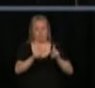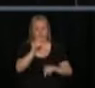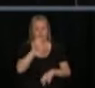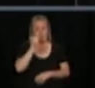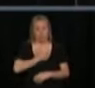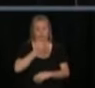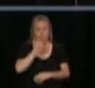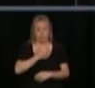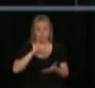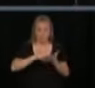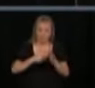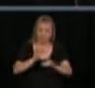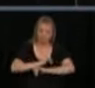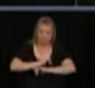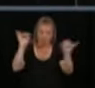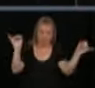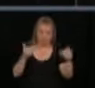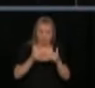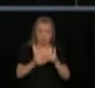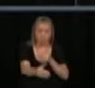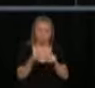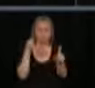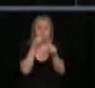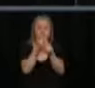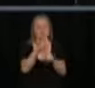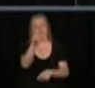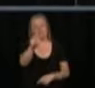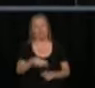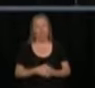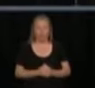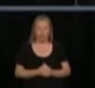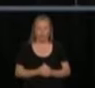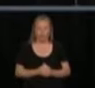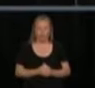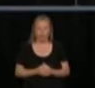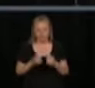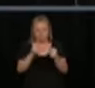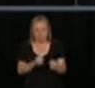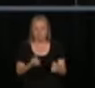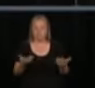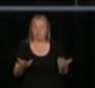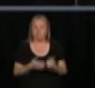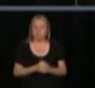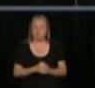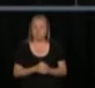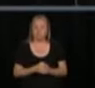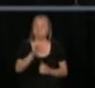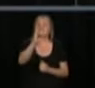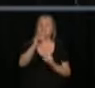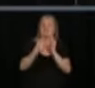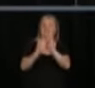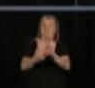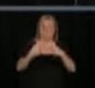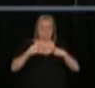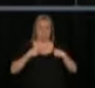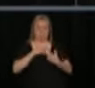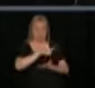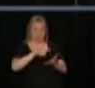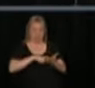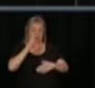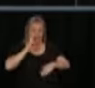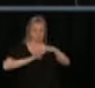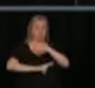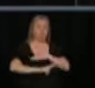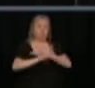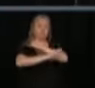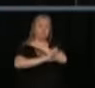gens qui, entre autres, ont des vaccins qui ont été prévus pour après le mois de septembre, qui les devancent et que les gens respectent